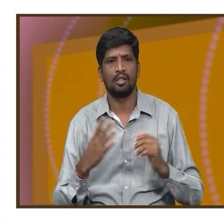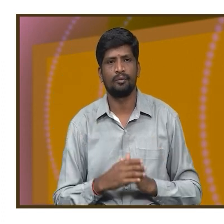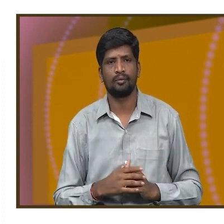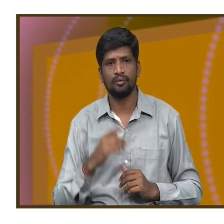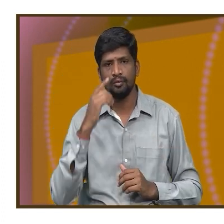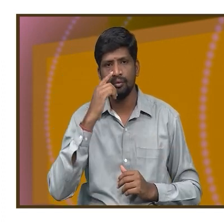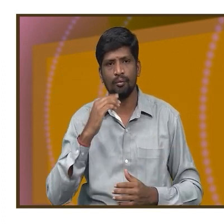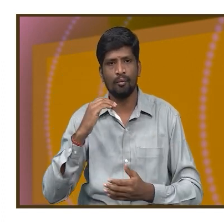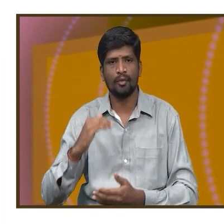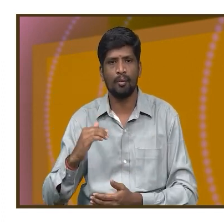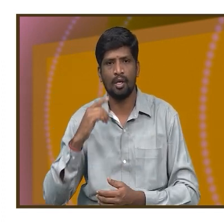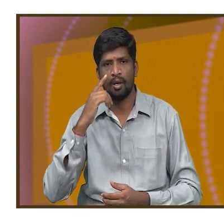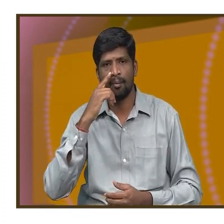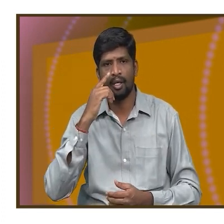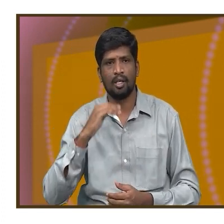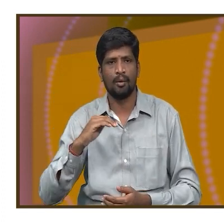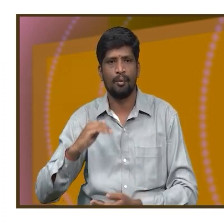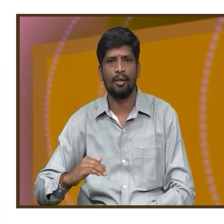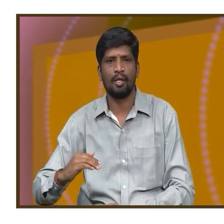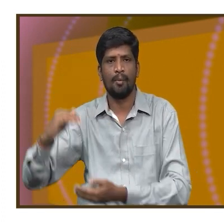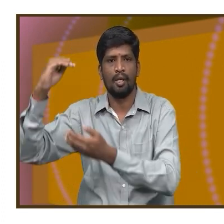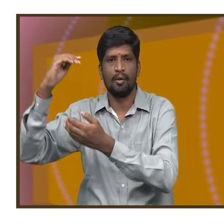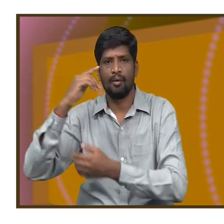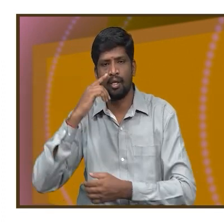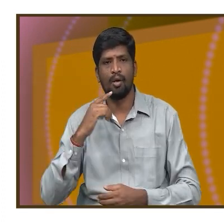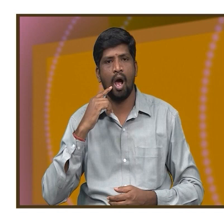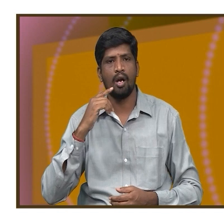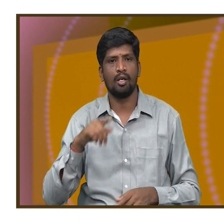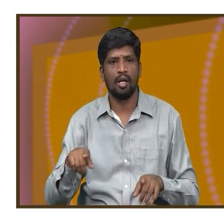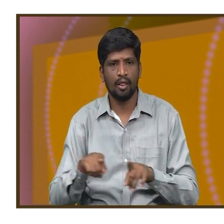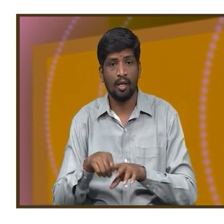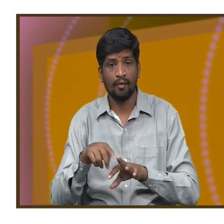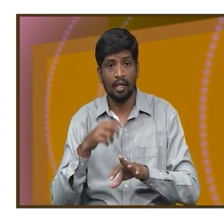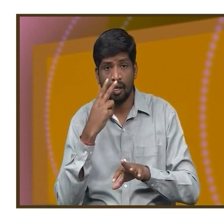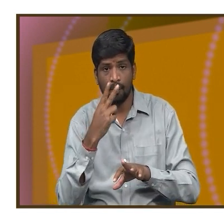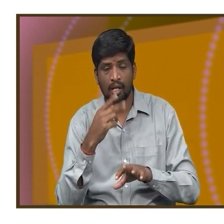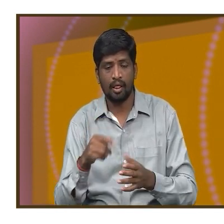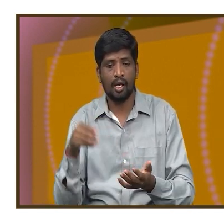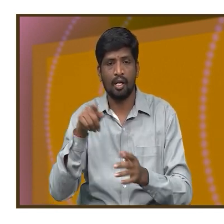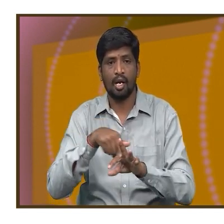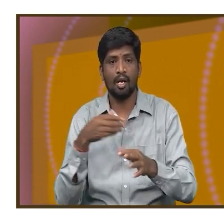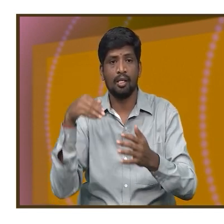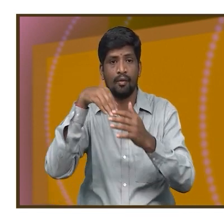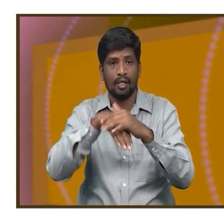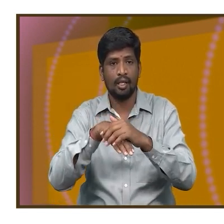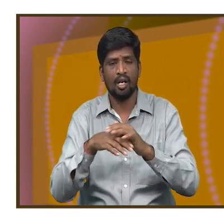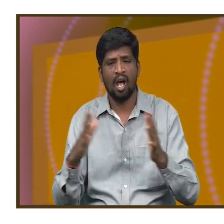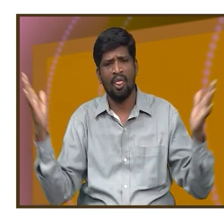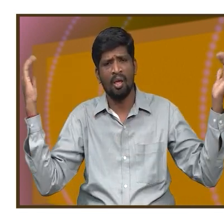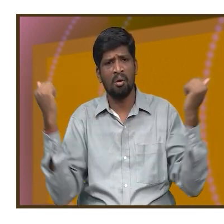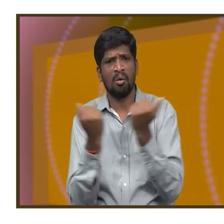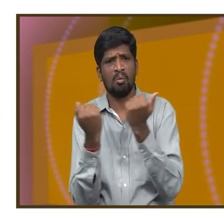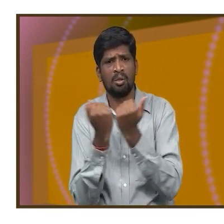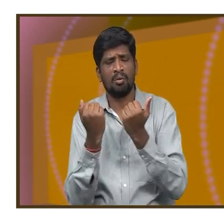சிறுமிகளும் பெண்களும் ஆண்களும் அந்த விந்தை காலனியை வந்து நிறைய பேர் அணிந்து பார்க்க வருகிறார்கள். அப்போ அணிஞ்ச கூட்டம் நிறையா கூட்ட உடனே அவர் பணம்